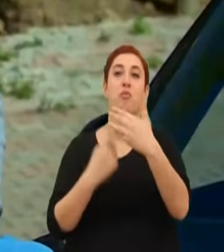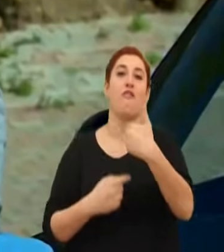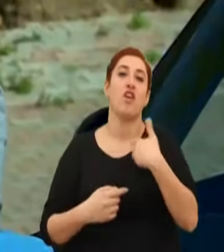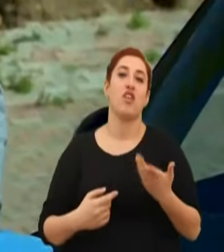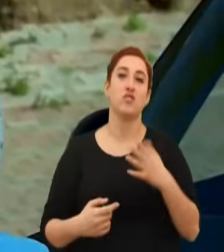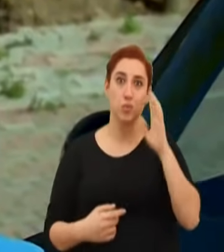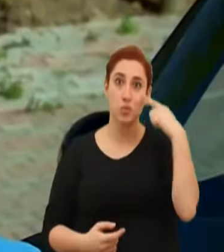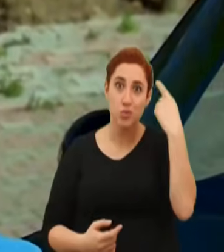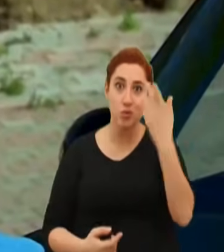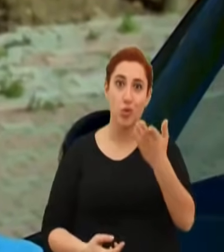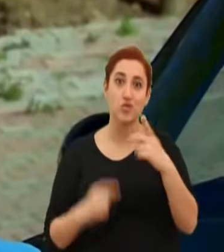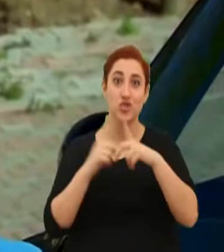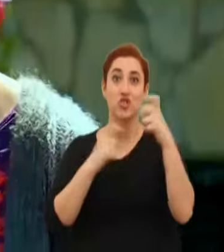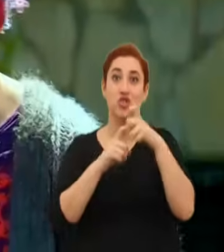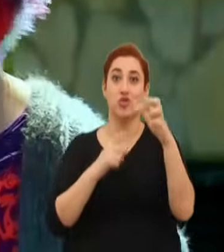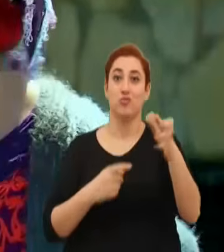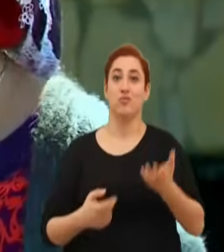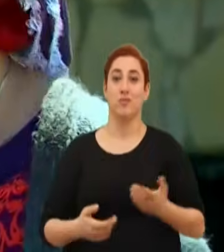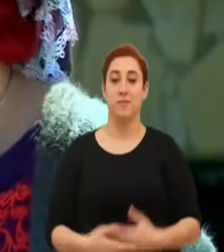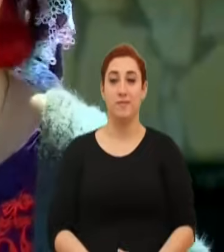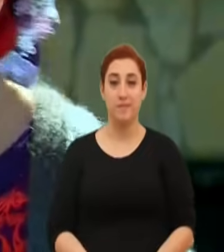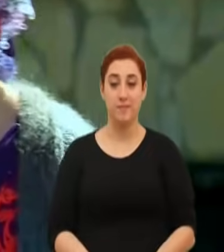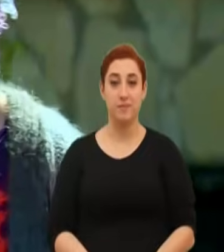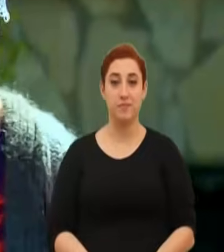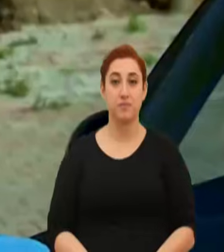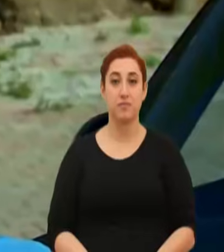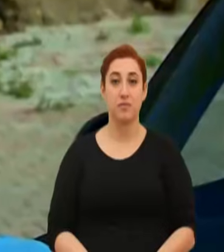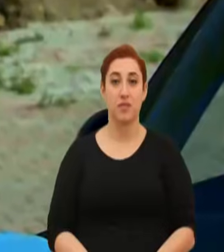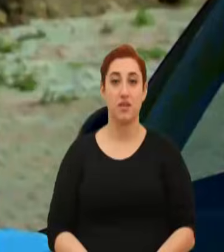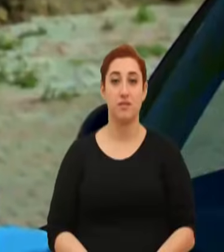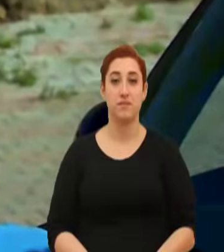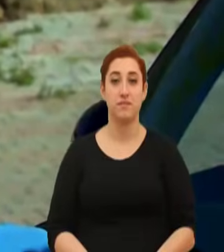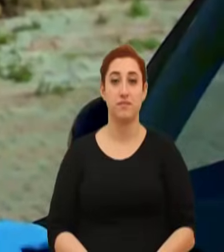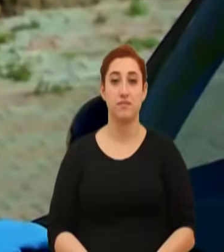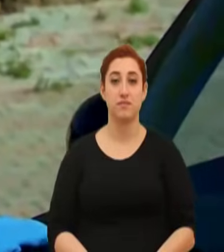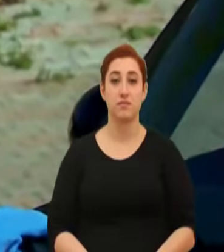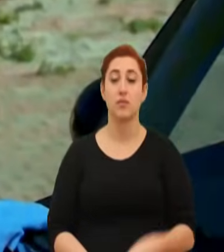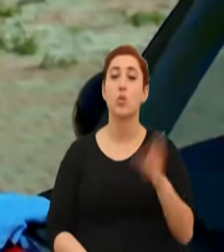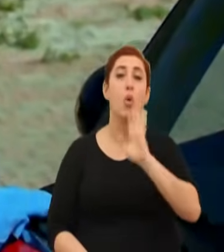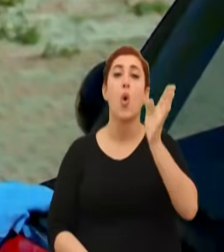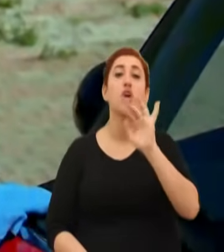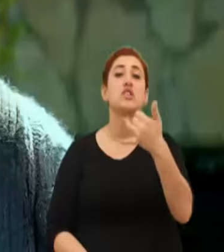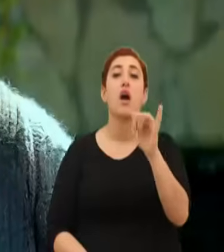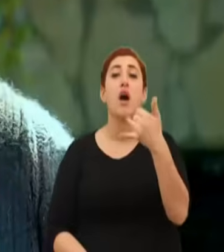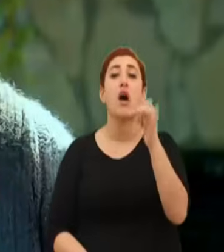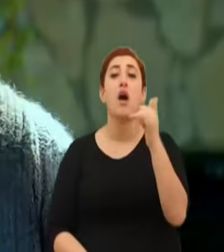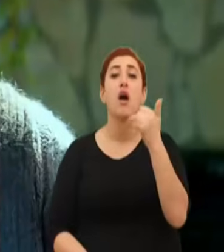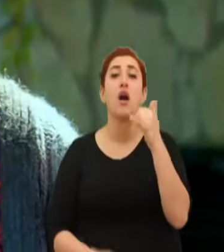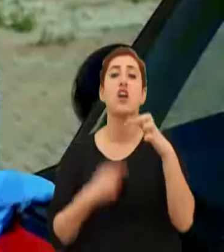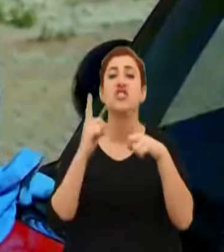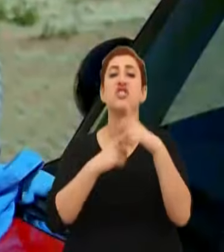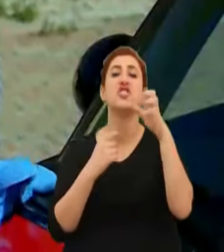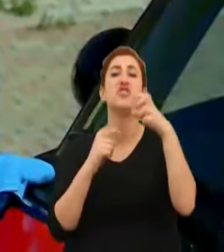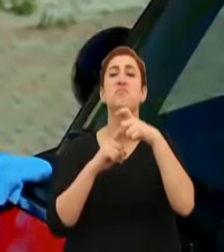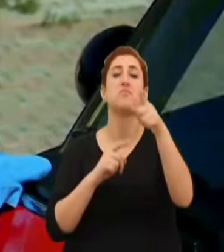verecekti. Düşünebiliyor musun? Jip kar. Yok şaka. Jip